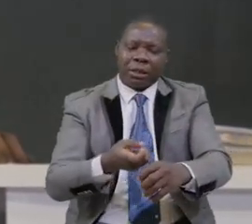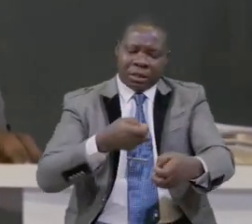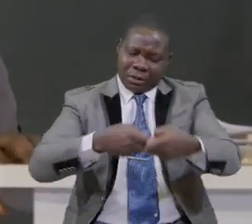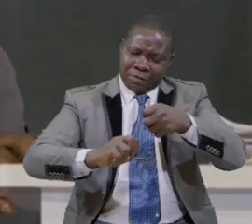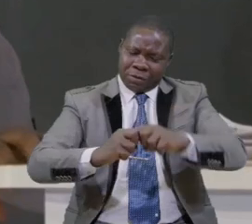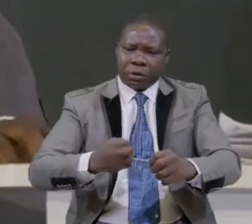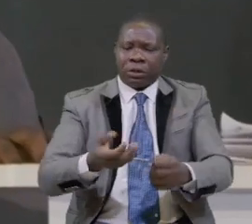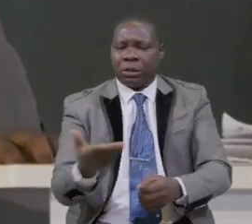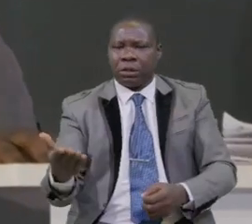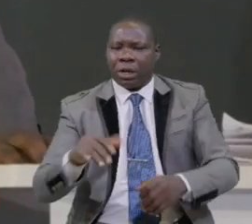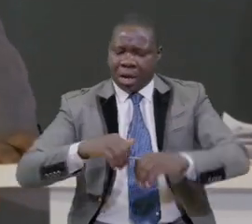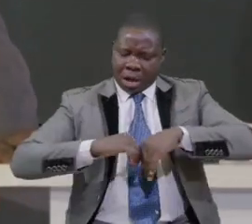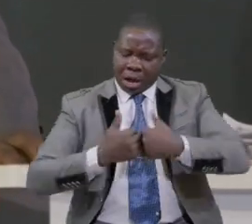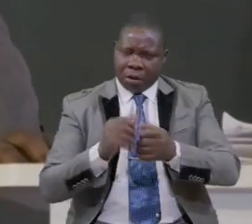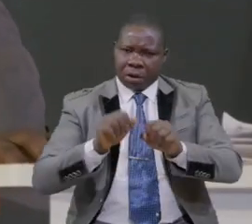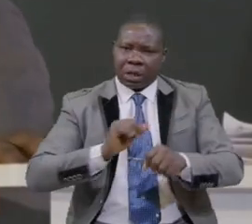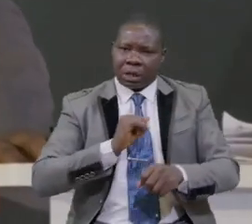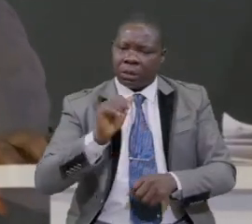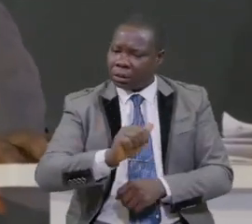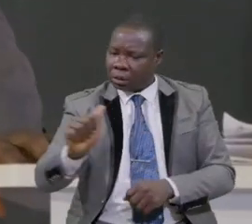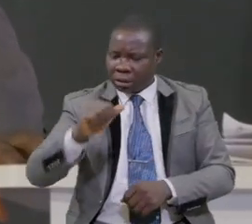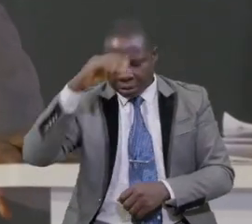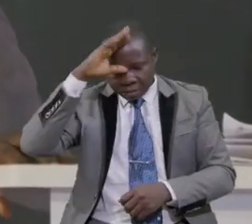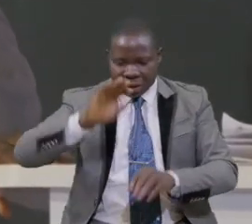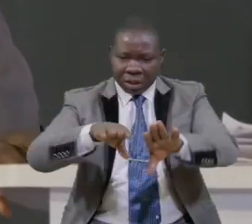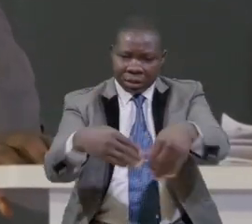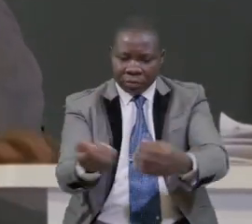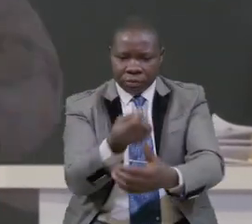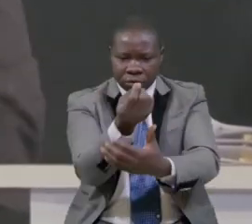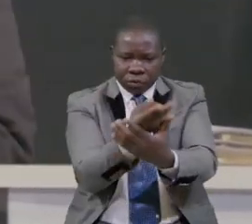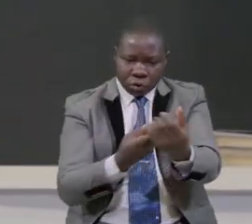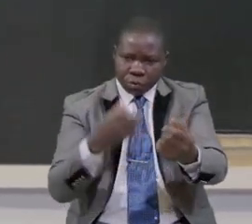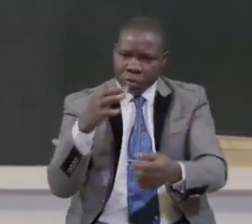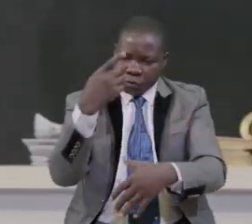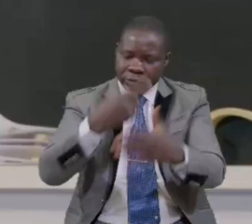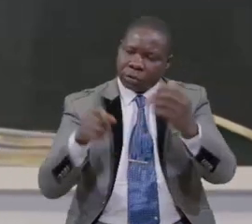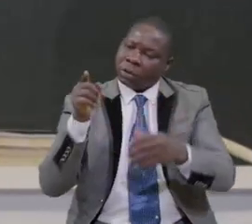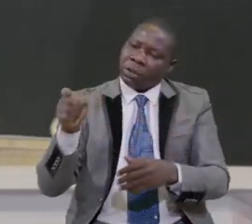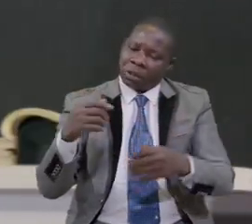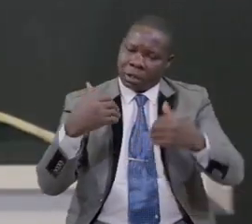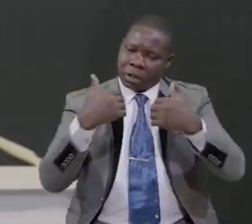Comment est-ce qu'un homme peut te donner la double onction de ce qu'il a?